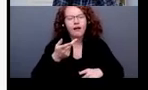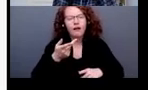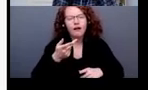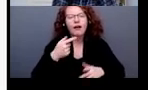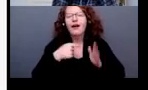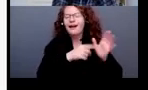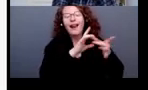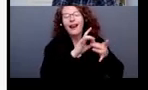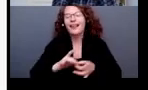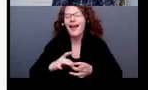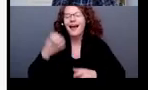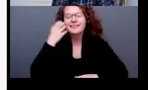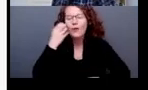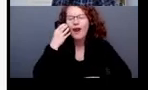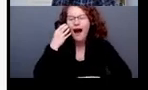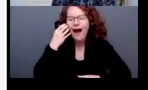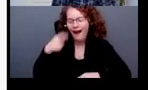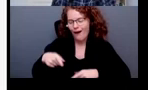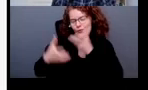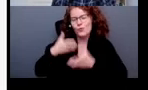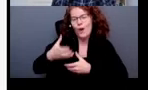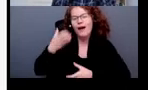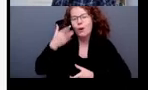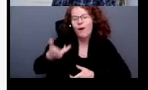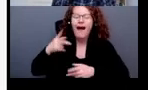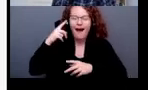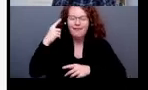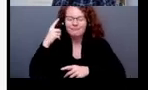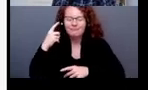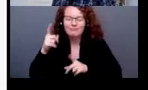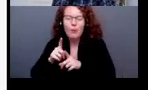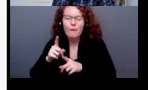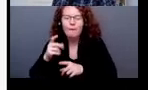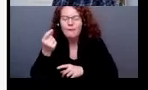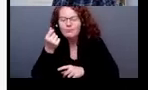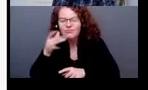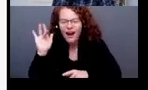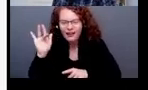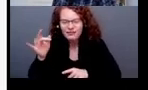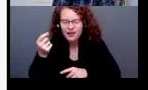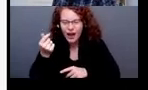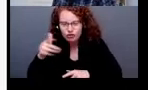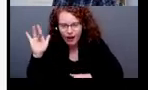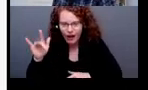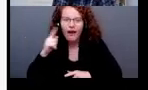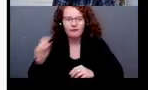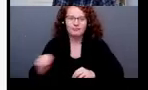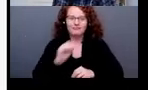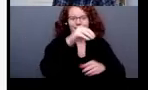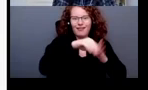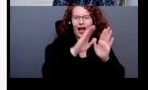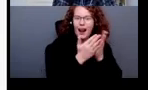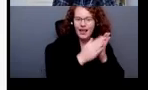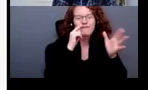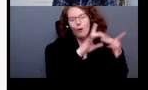téléphone portable, de tablette hein, et d'ordinateur. Les polices de caractère, telles que vous pouvez les voir sur la couverture,